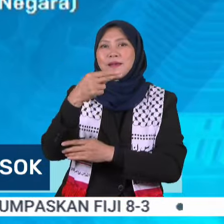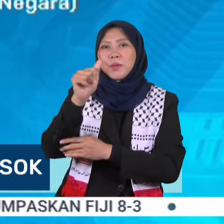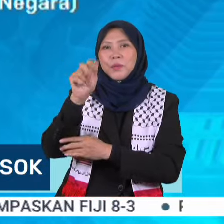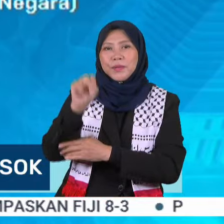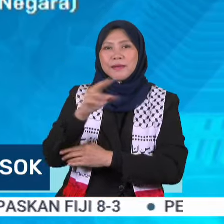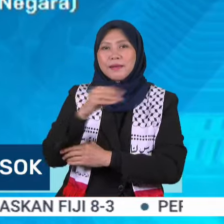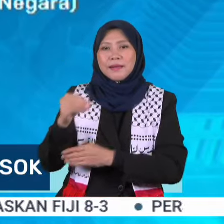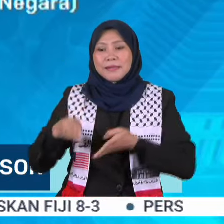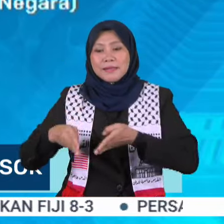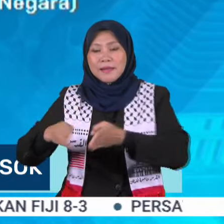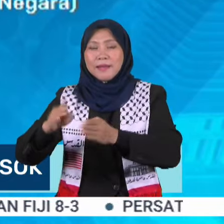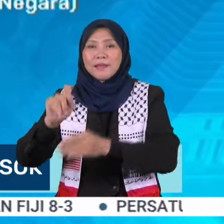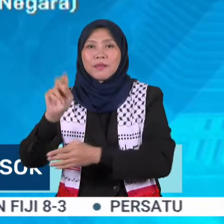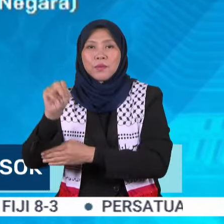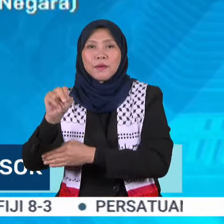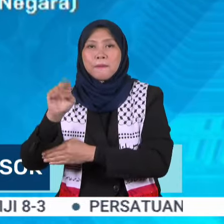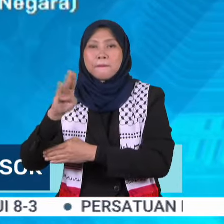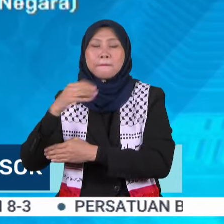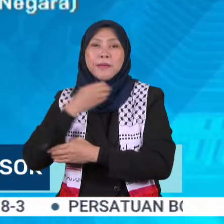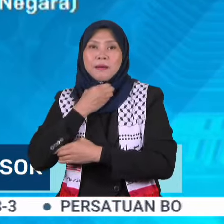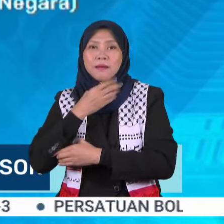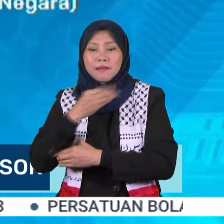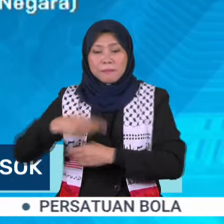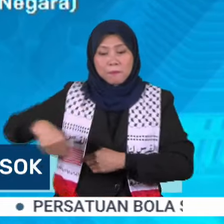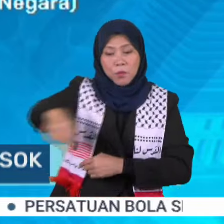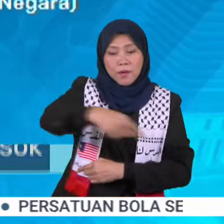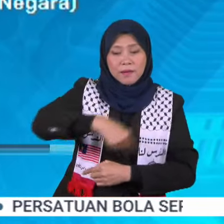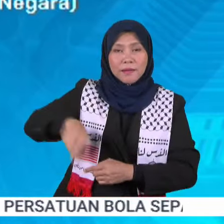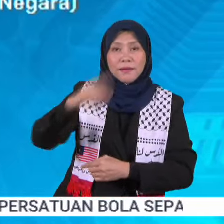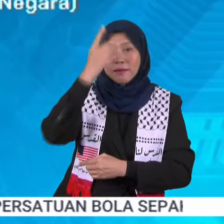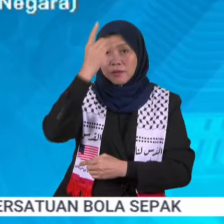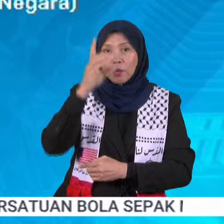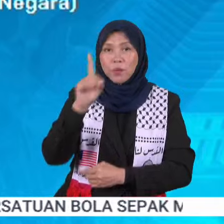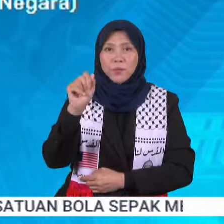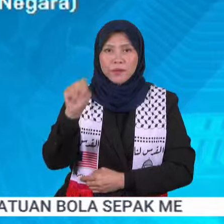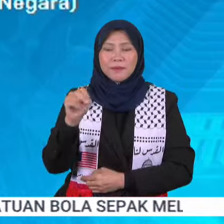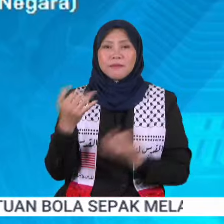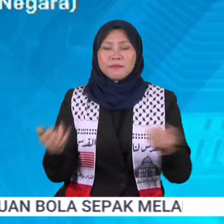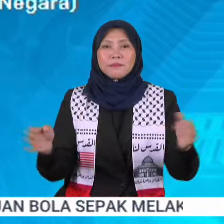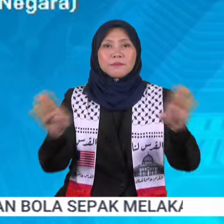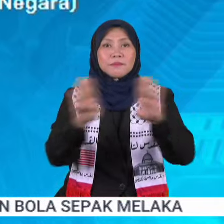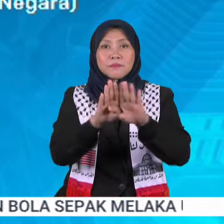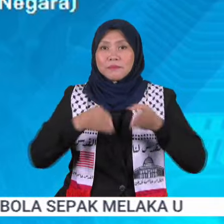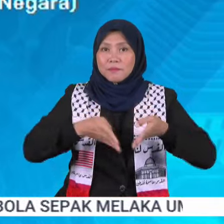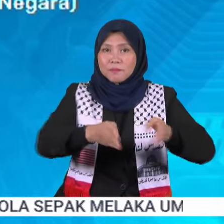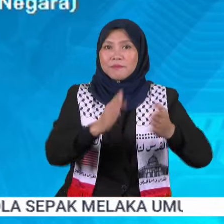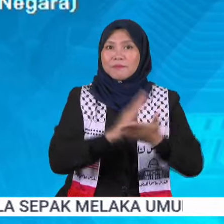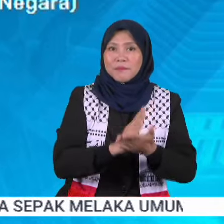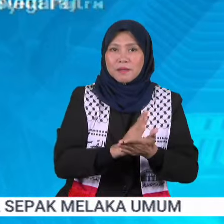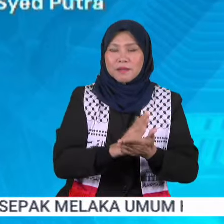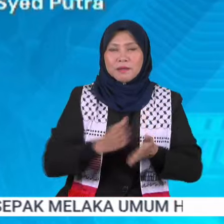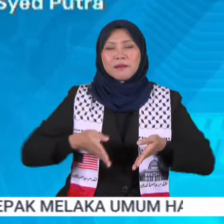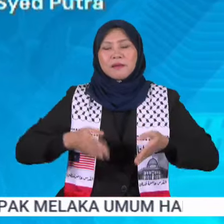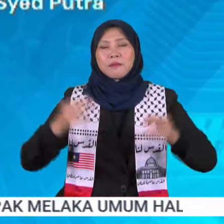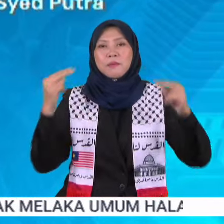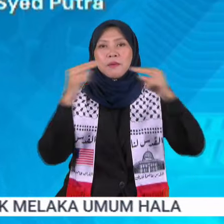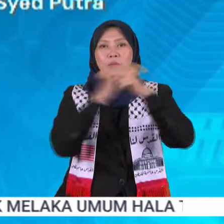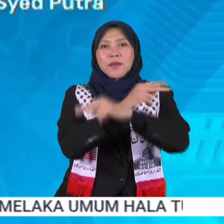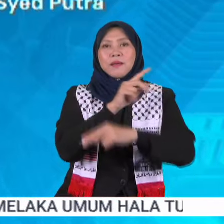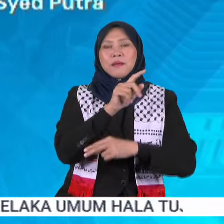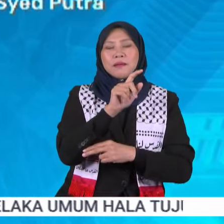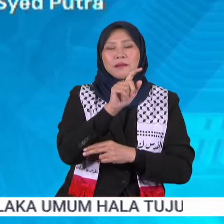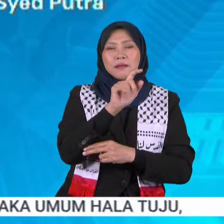Perak ke arah Bulatan Dato' On. Manakala antara jalan yang ditutup sementara ialah Lebuh Raya Sultan Iskandar ke arah